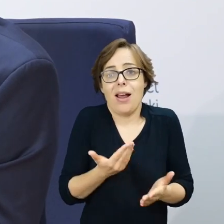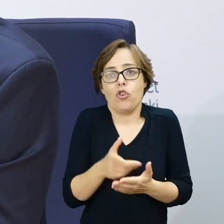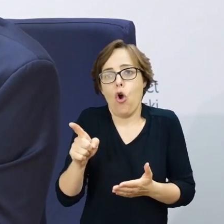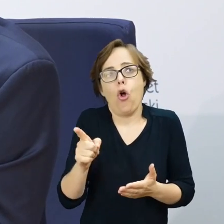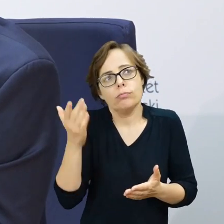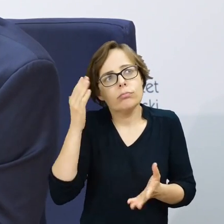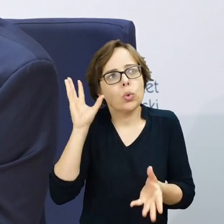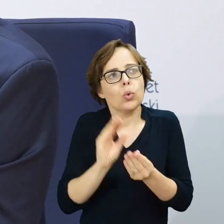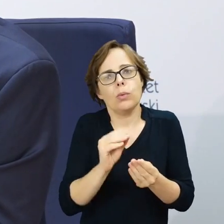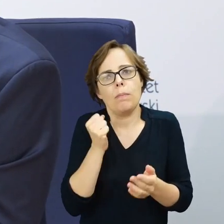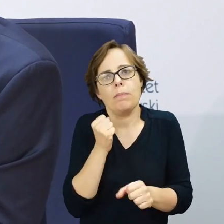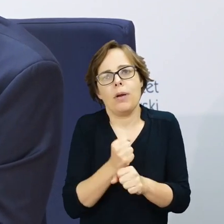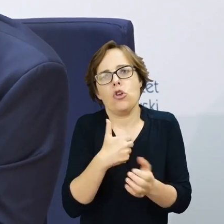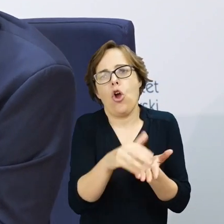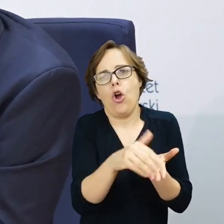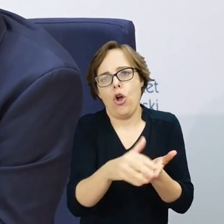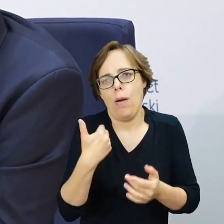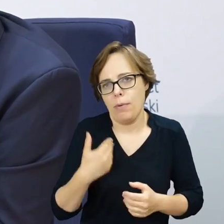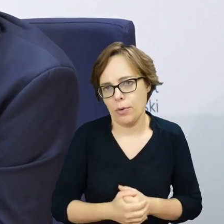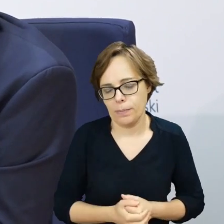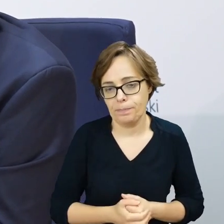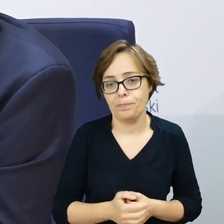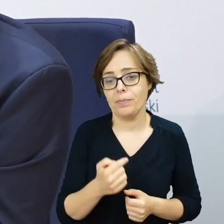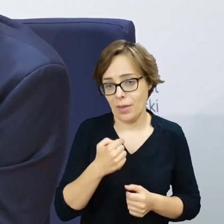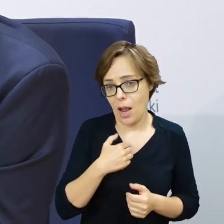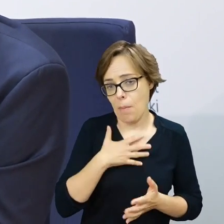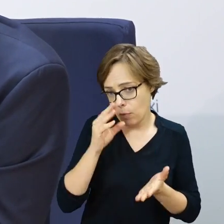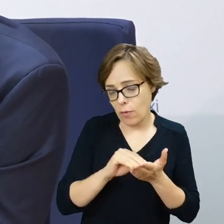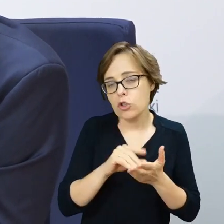że ja mam pewne doświadczenie w podobnym procesie.